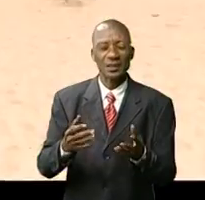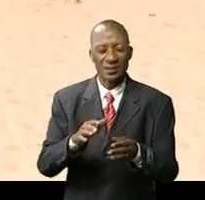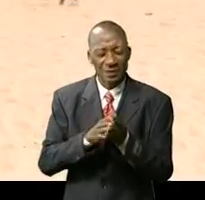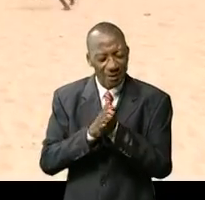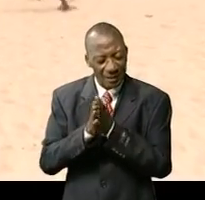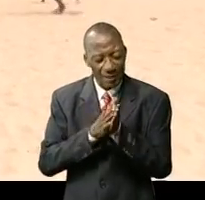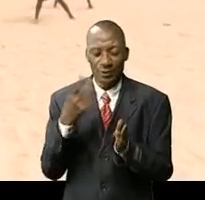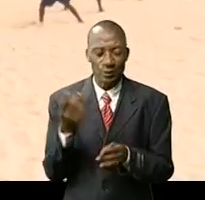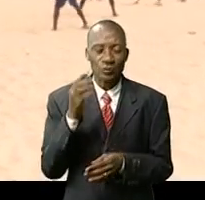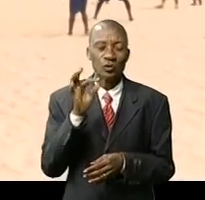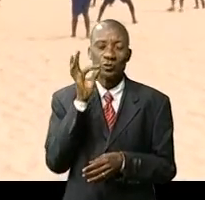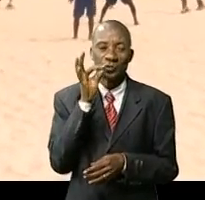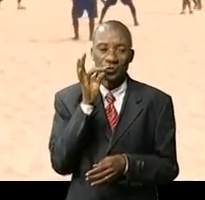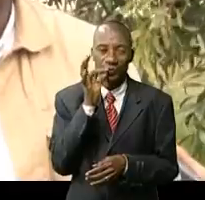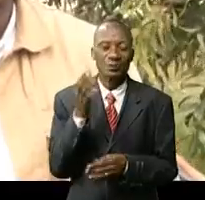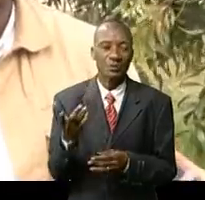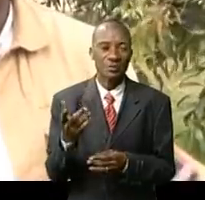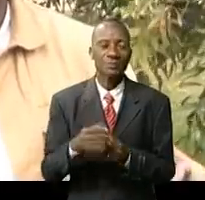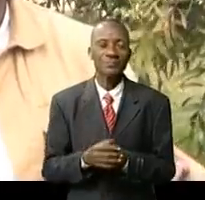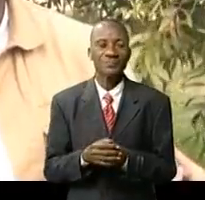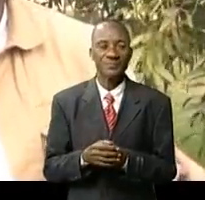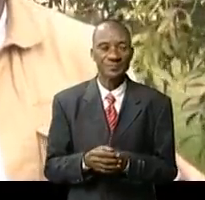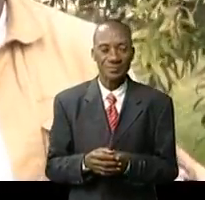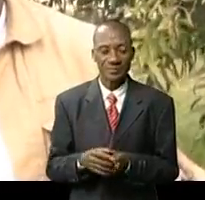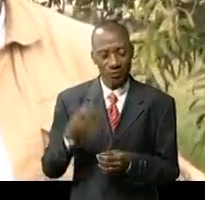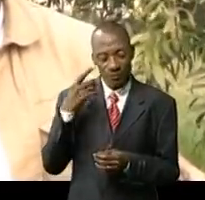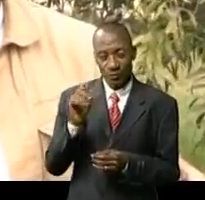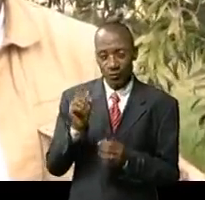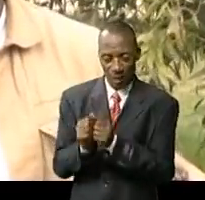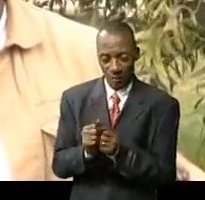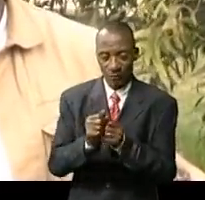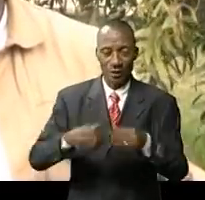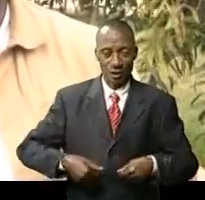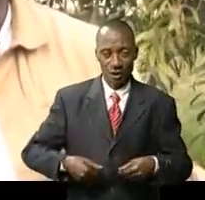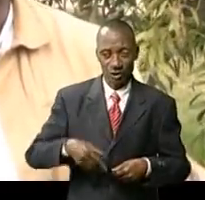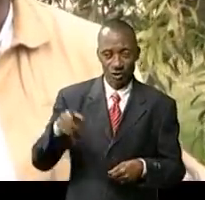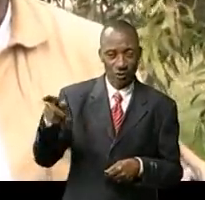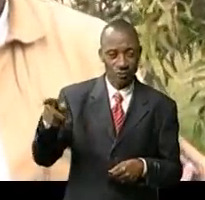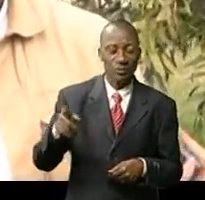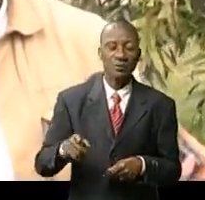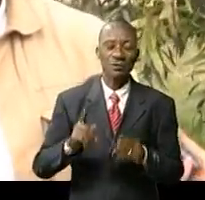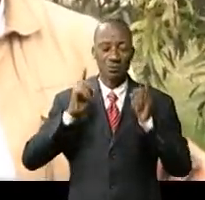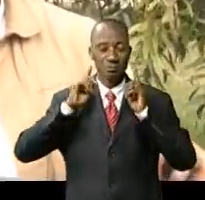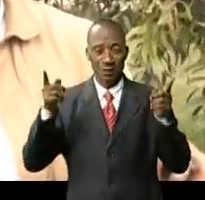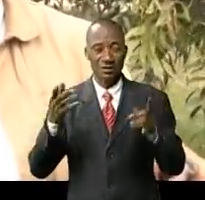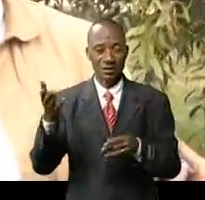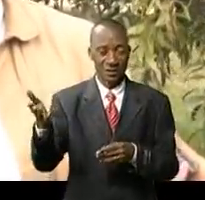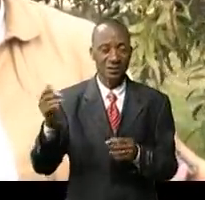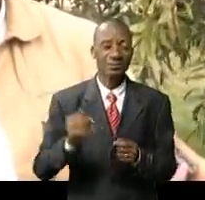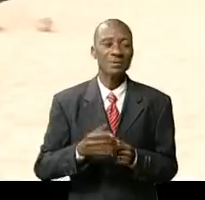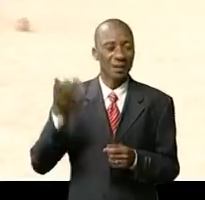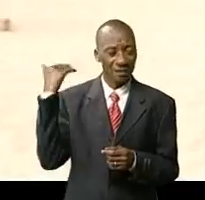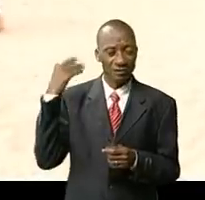saine, financée par la coopération suédoise. Dans le cadre de l'accompagnement de ces jeunes, qui sont considérés aujourd'hui comme des ex-Kulouna, il s'agissait